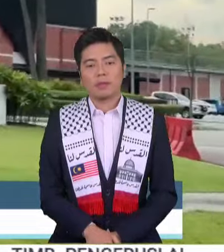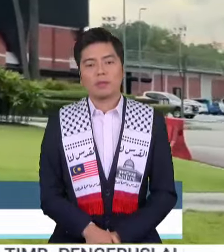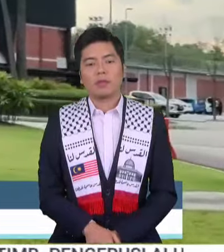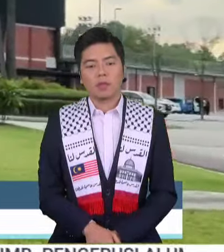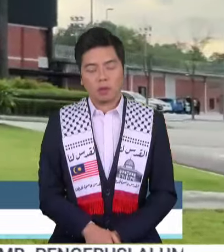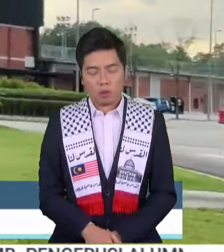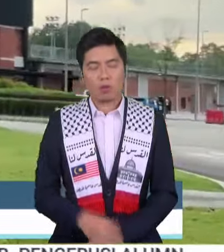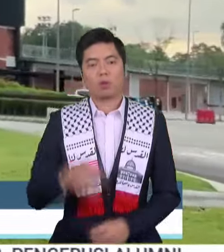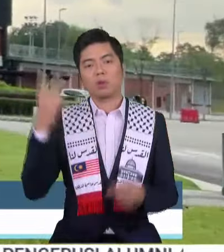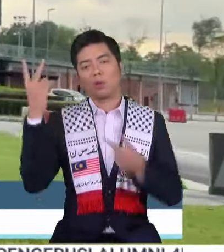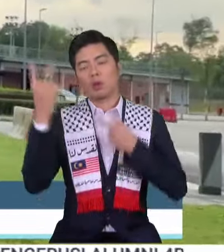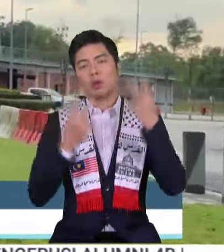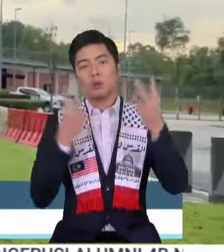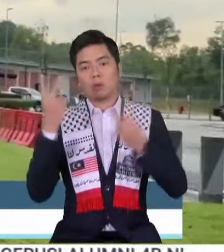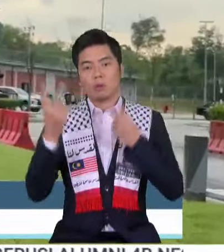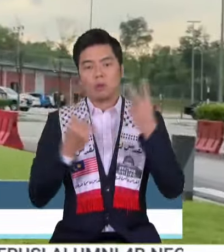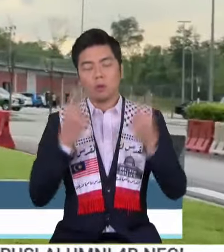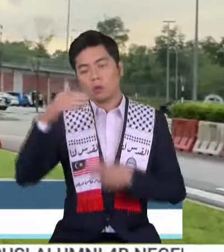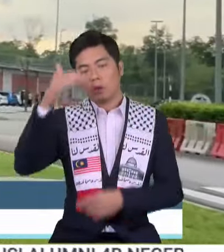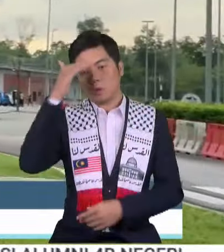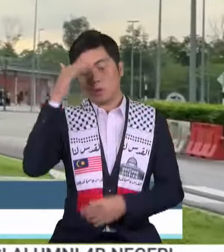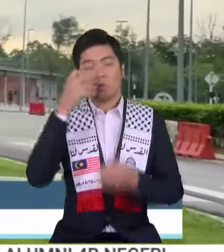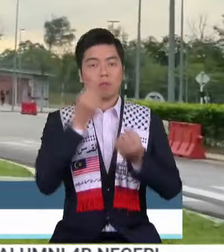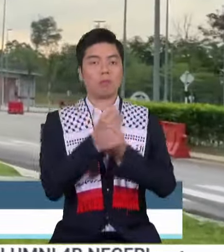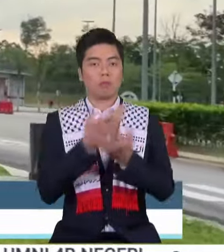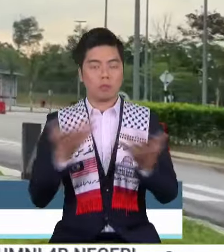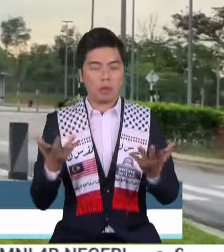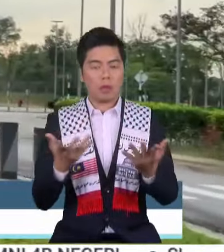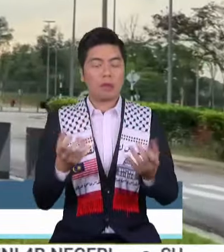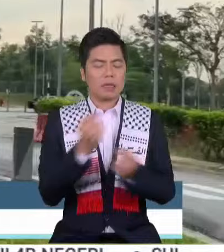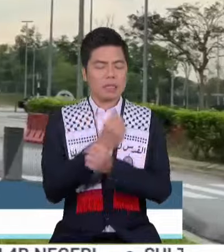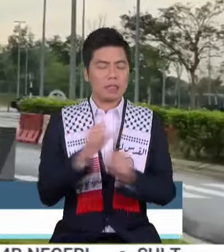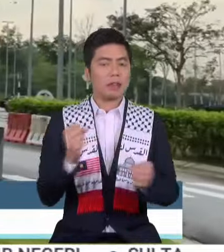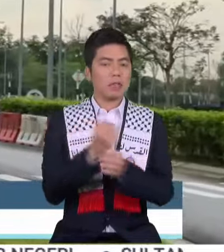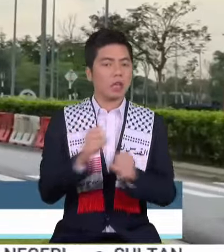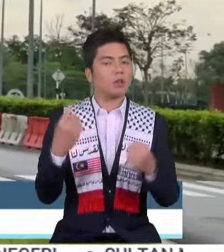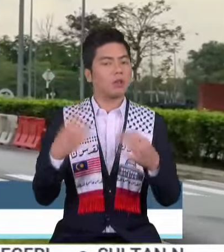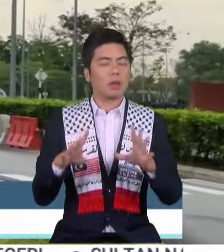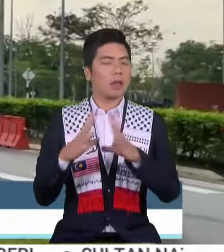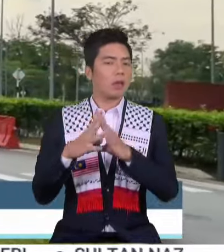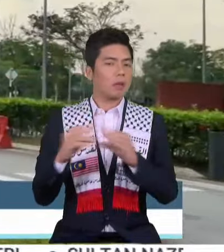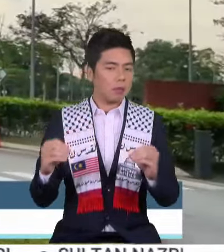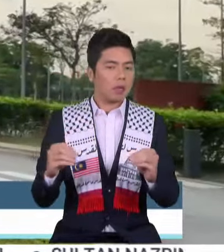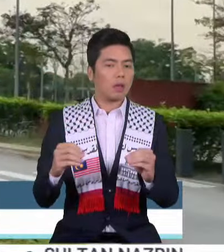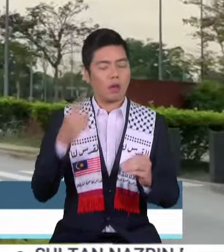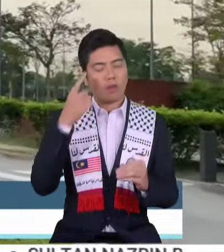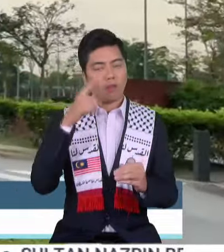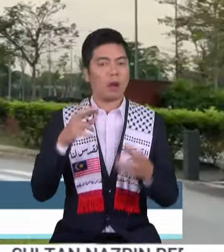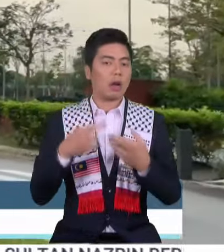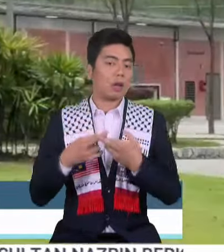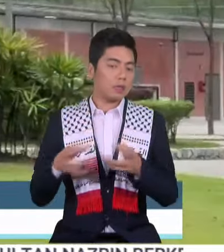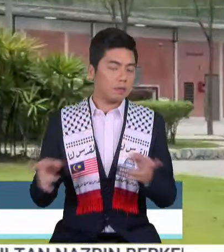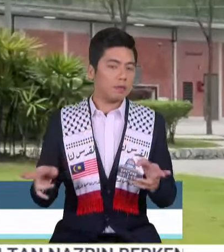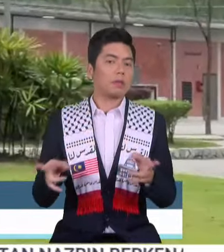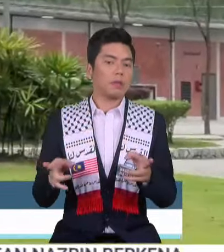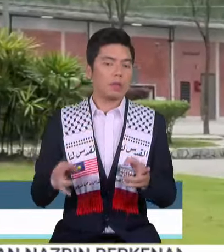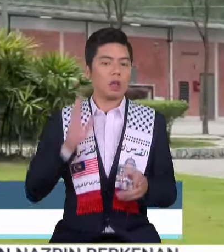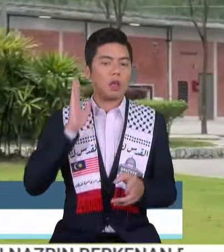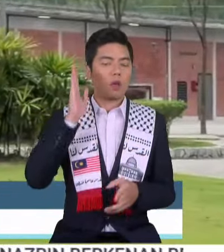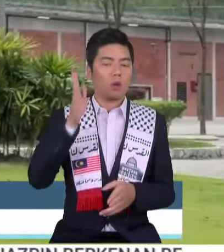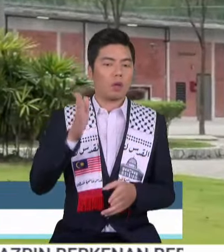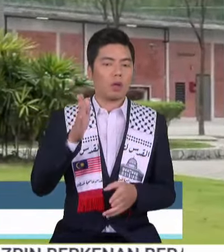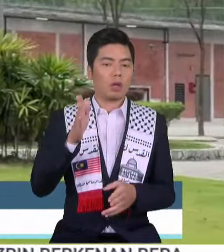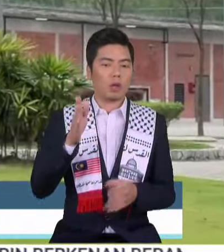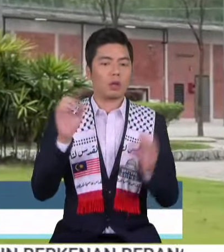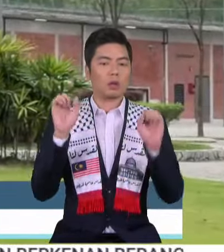Pengarah Turism Johor Syaril Nizam Abdul Rahim memaklumkan persiapan rapi selesai menjelang aksi pembukaan yang bakal berlangsung di